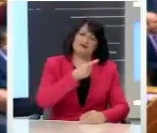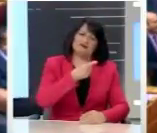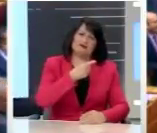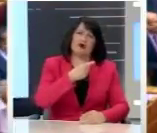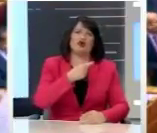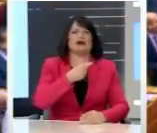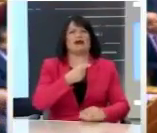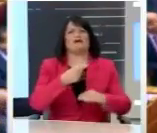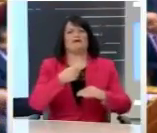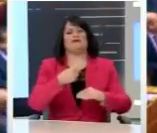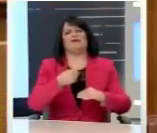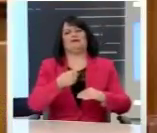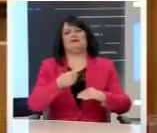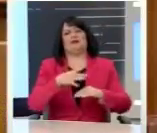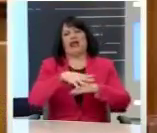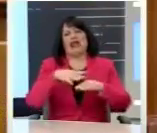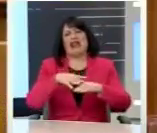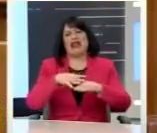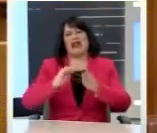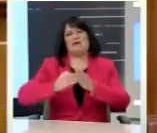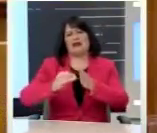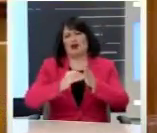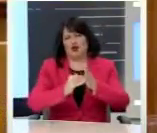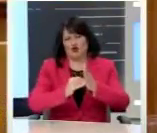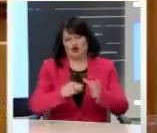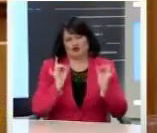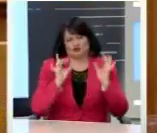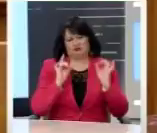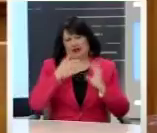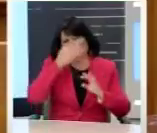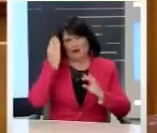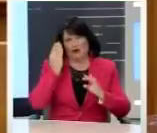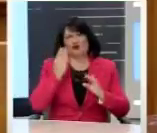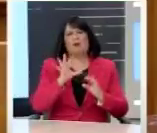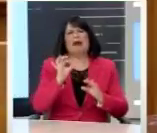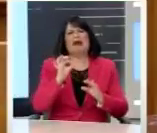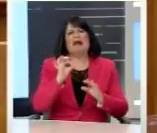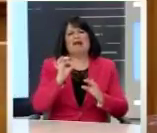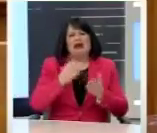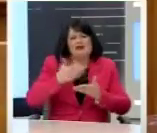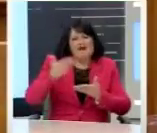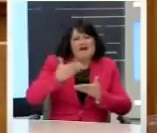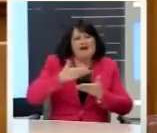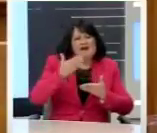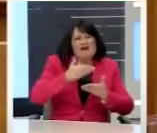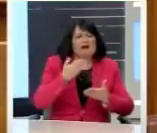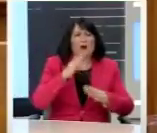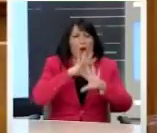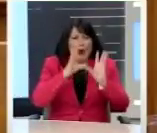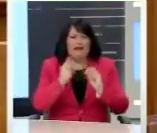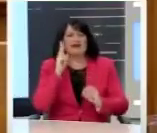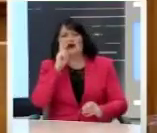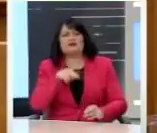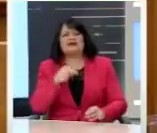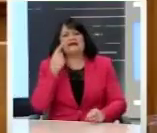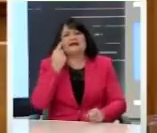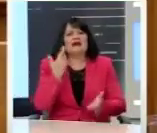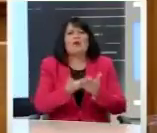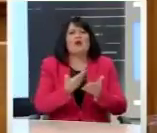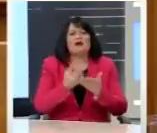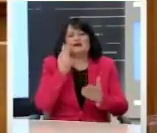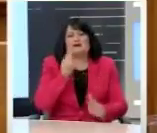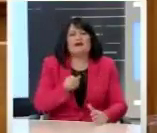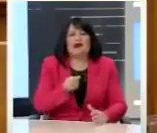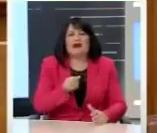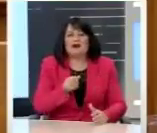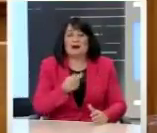λιμενικός. Και καμιά πενταριά ακόμα δημοσιεύματα, τα οποία τι αποδεικνύουν. Αποδεικνύουν ότι